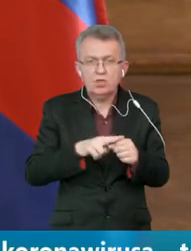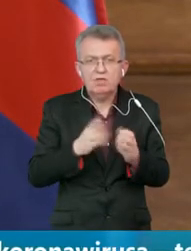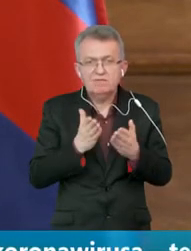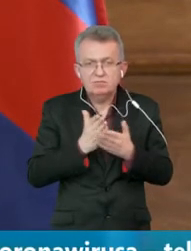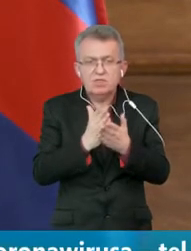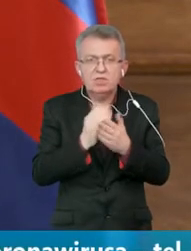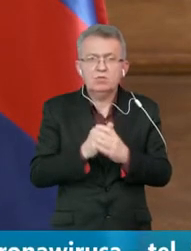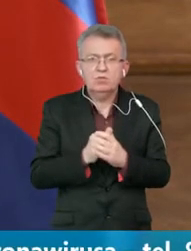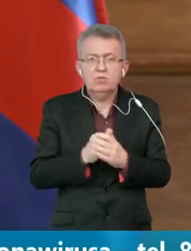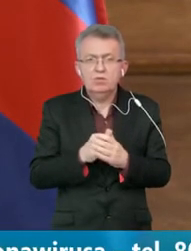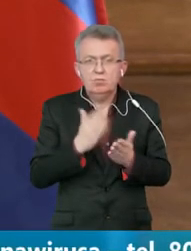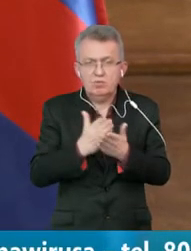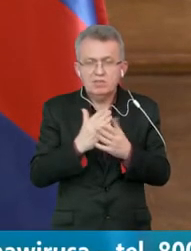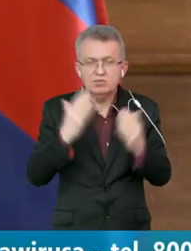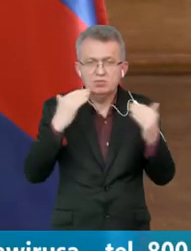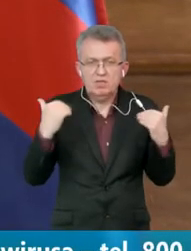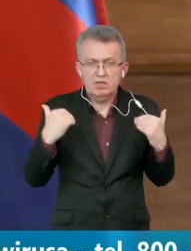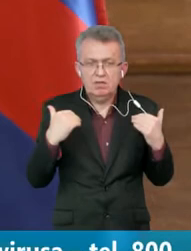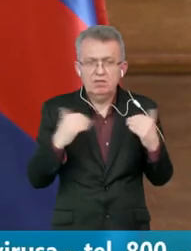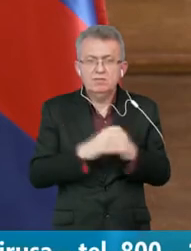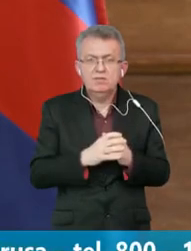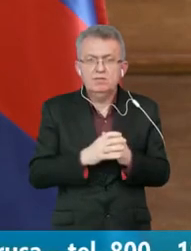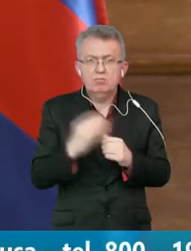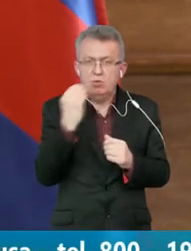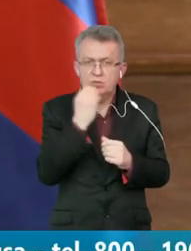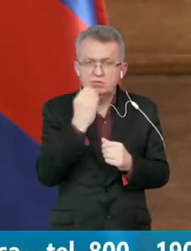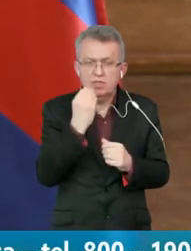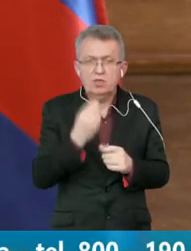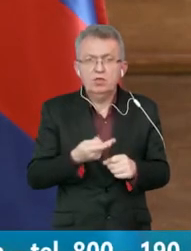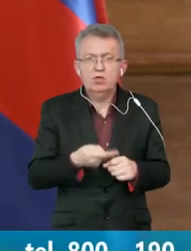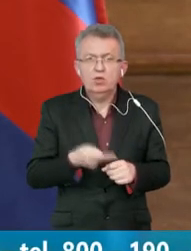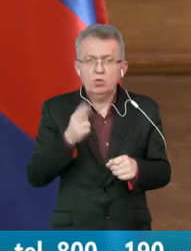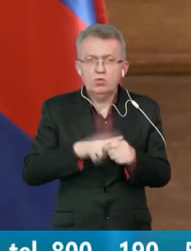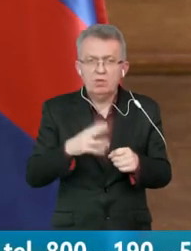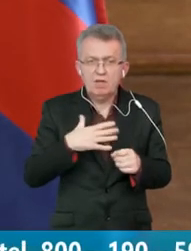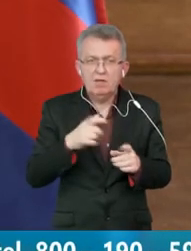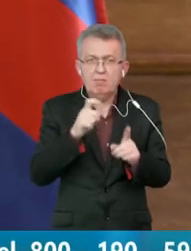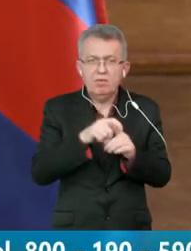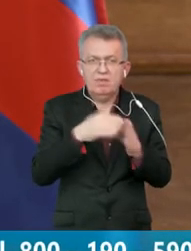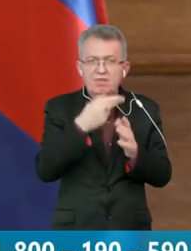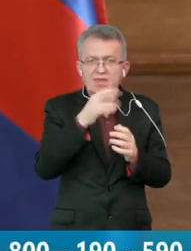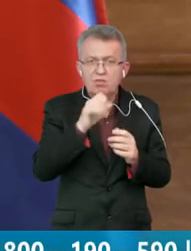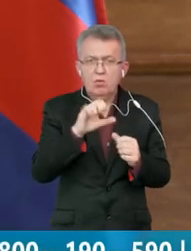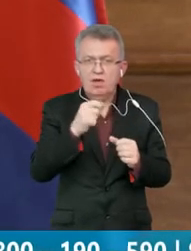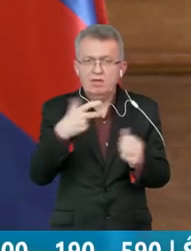wspierają szpital Pomorzany, który ma swój punkt na Netto Arenie.